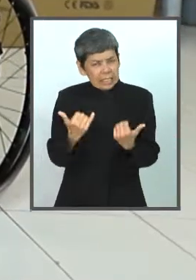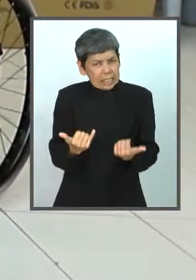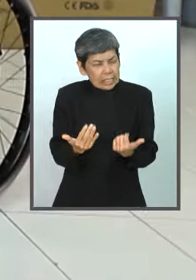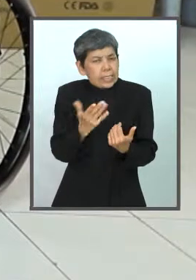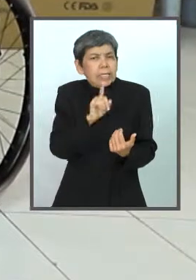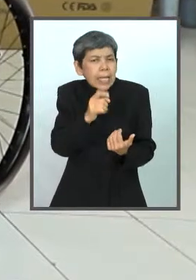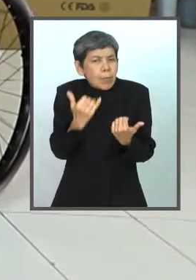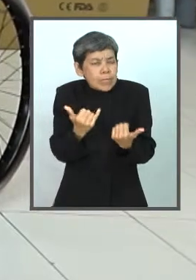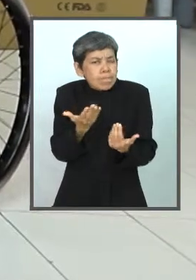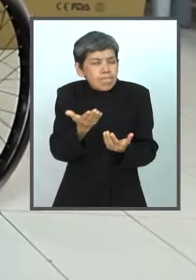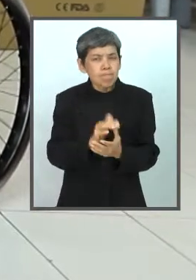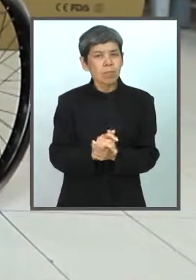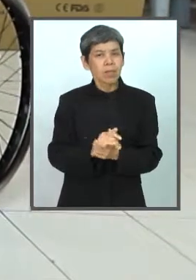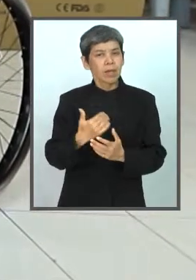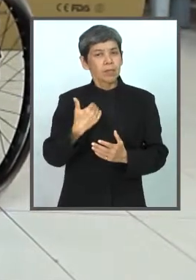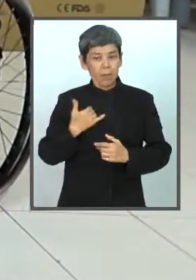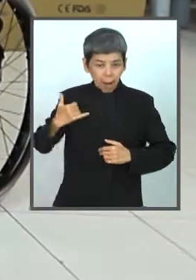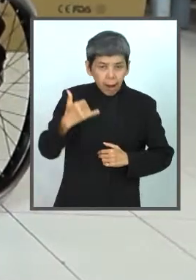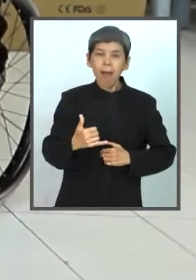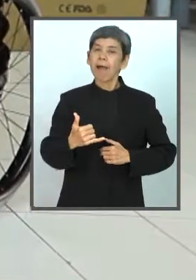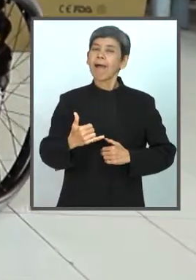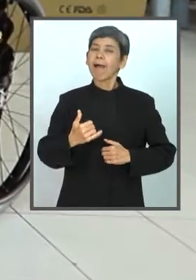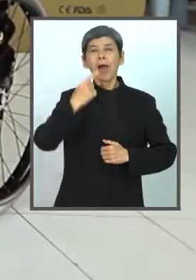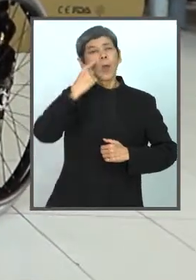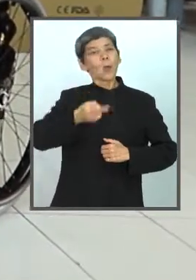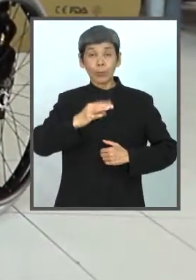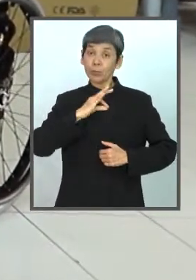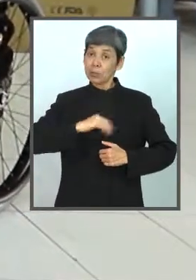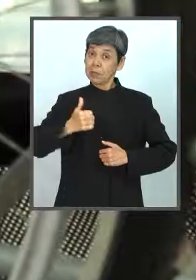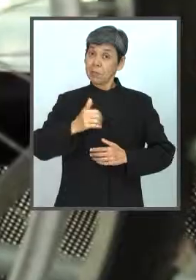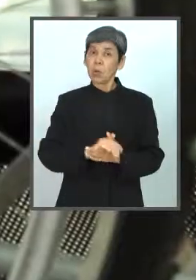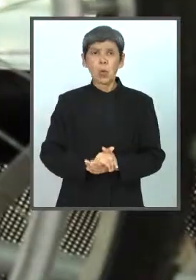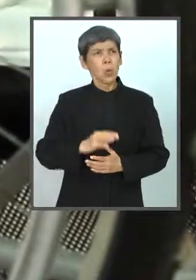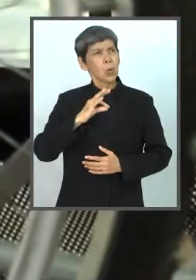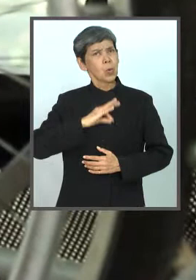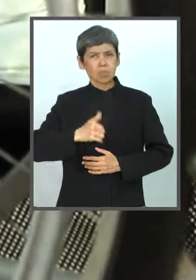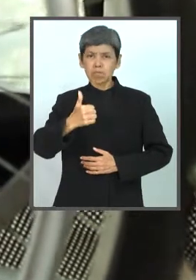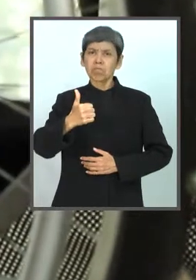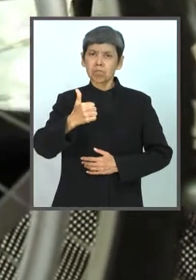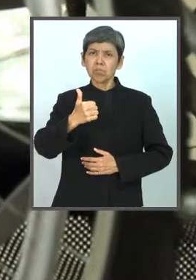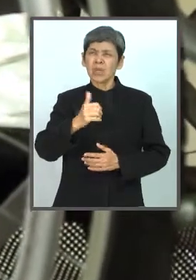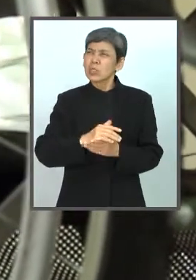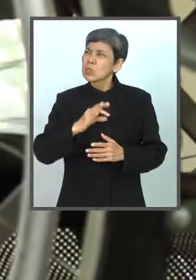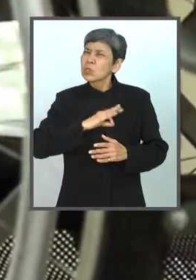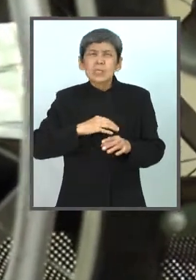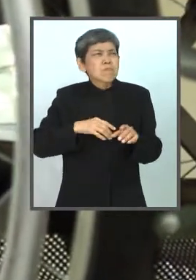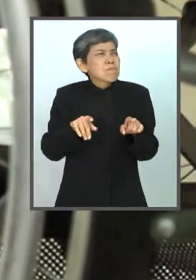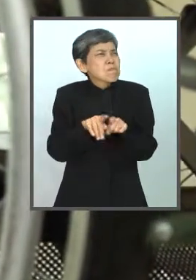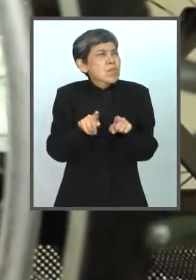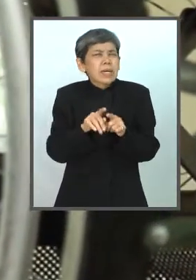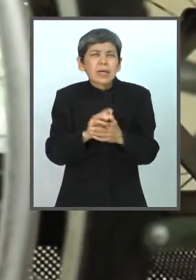วันนี้ครับที่ได้กลับมาใช้ชีวิตแบบปกติรู้สึกดีกว่าไหม รู้สึกก็ดีกว่า